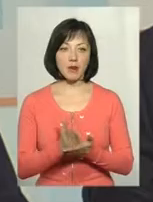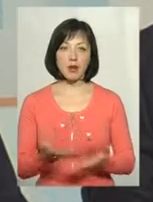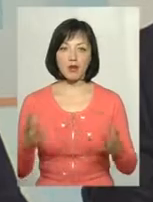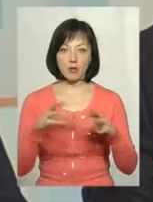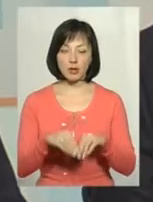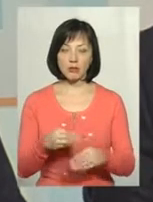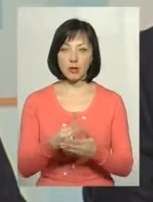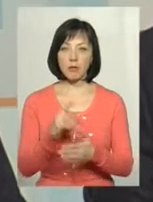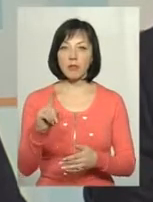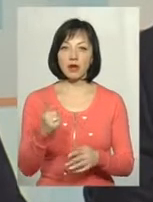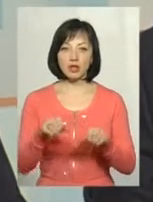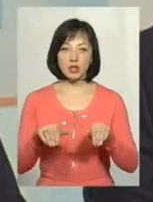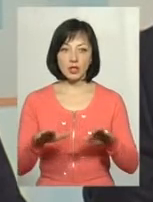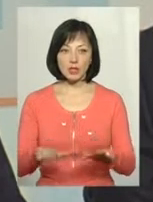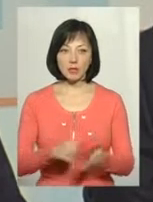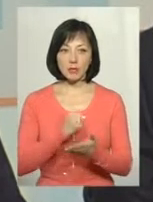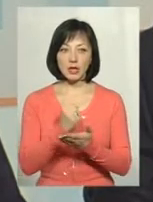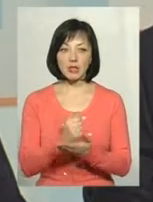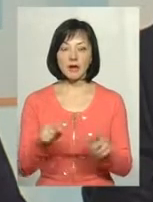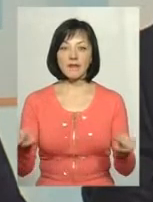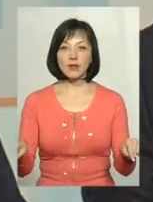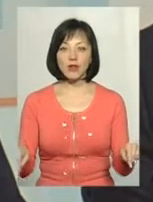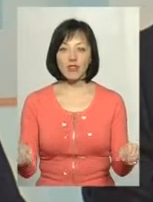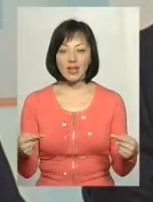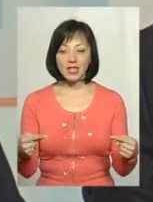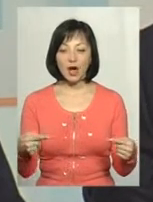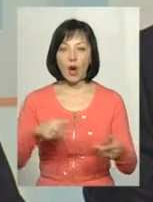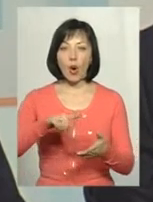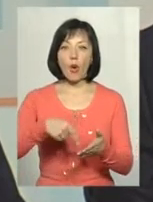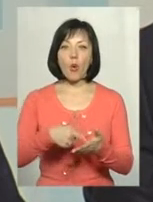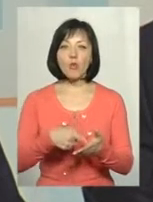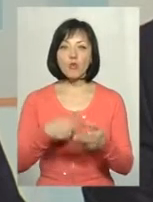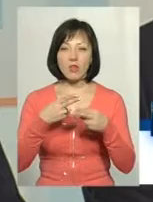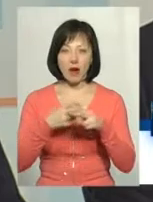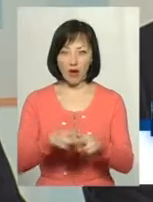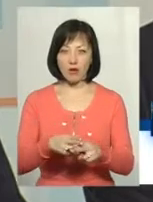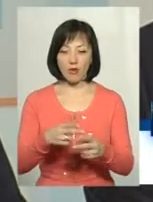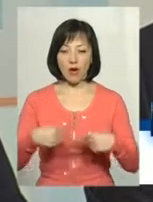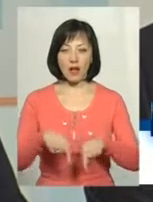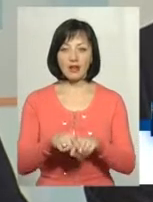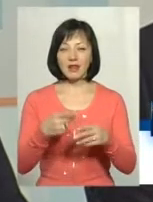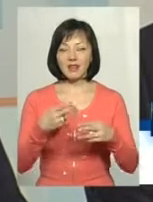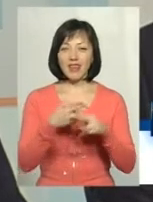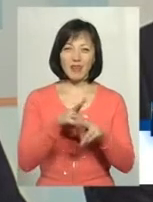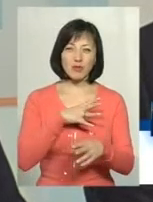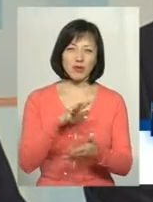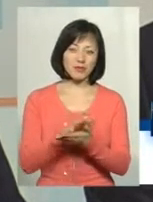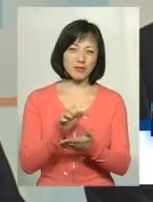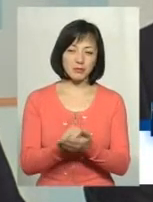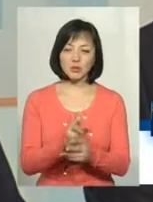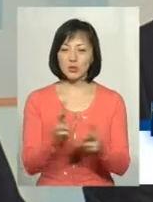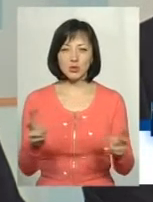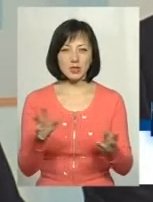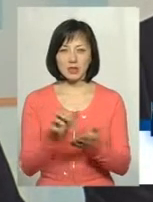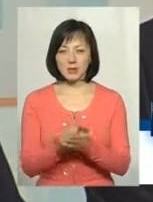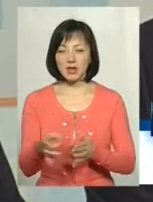перше рішення прийнято – це відновити комунальну галузь. То, що техніка була добита, ніхто нею не займався, районна рада нам